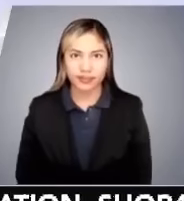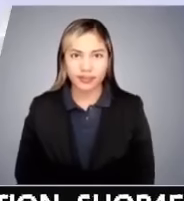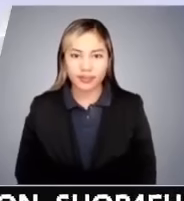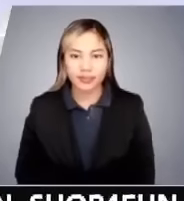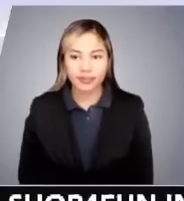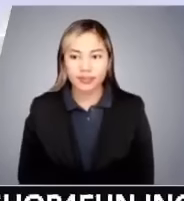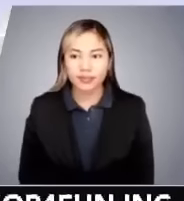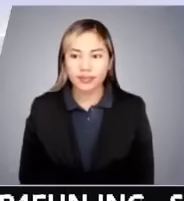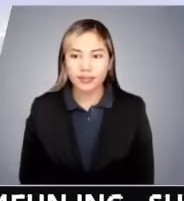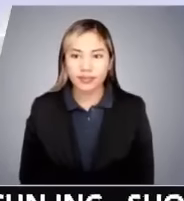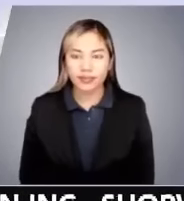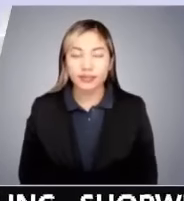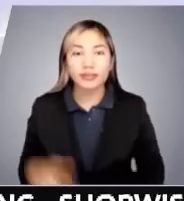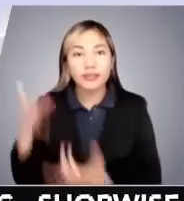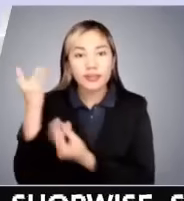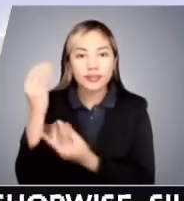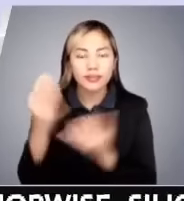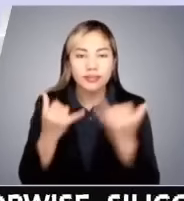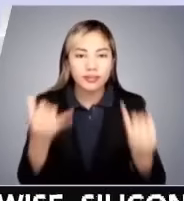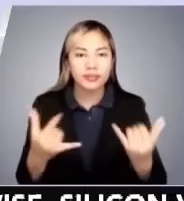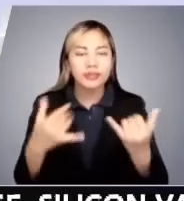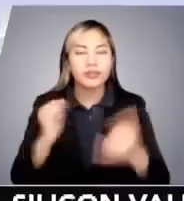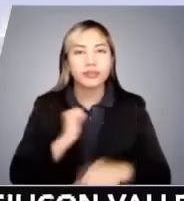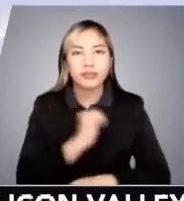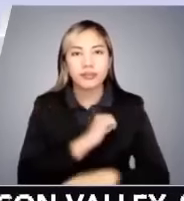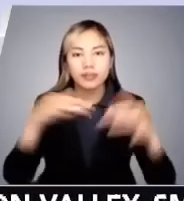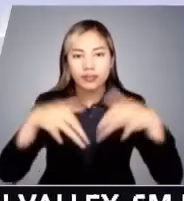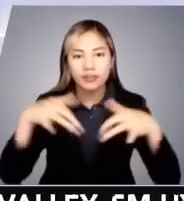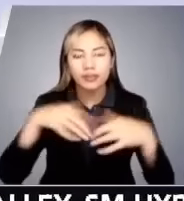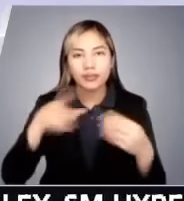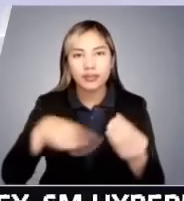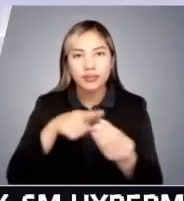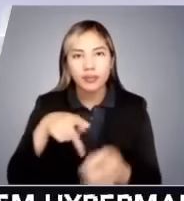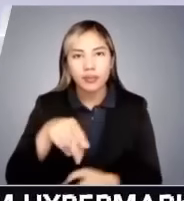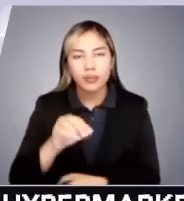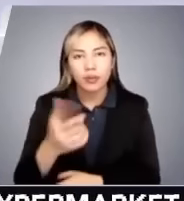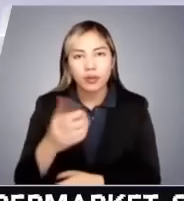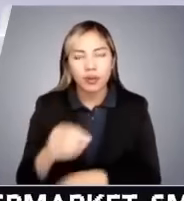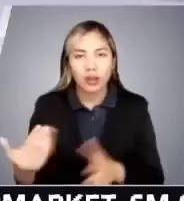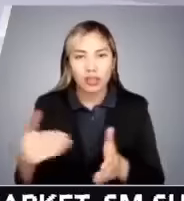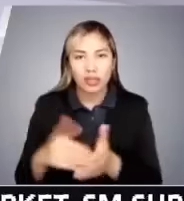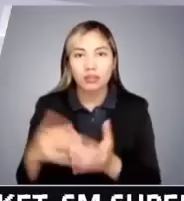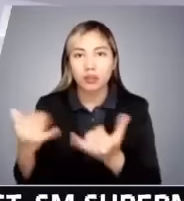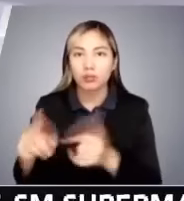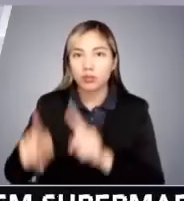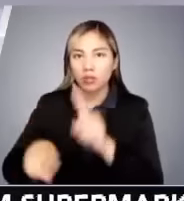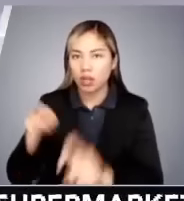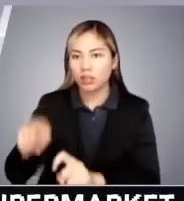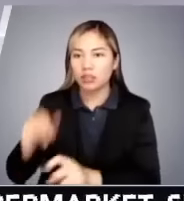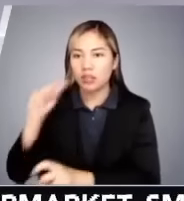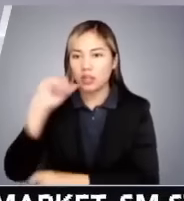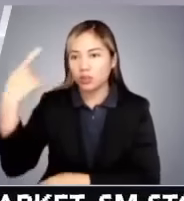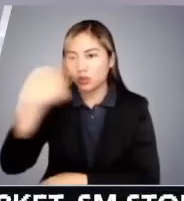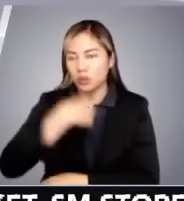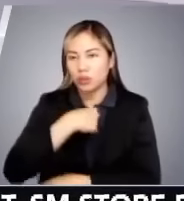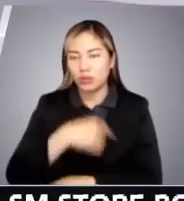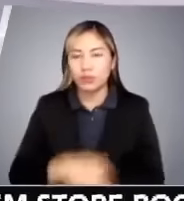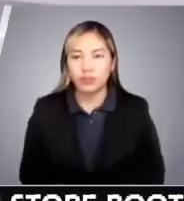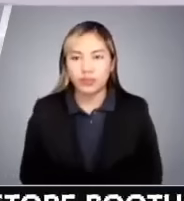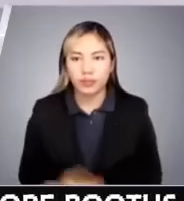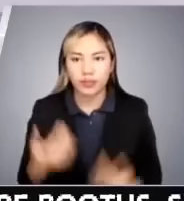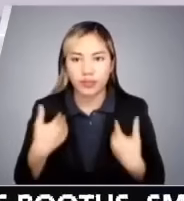Update na po tayo sa pagdinig ng Senado kaugnay sa Pogo at nakasalang na muli roon si Dismissed Bambantan LAC Mayor Alice Guo. May ulat on the spot